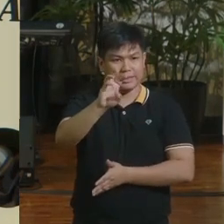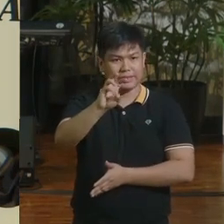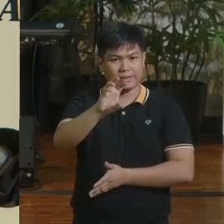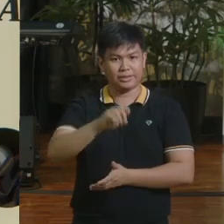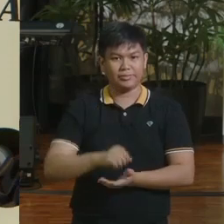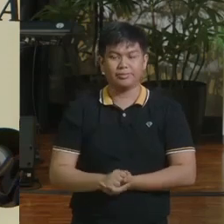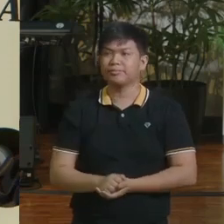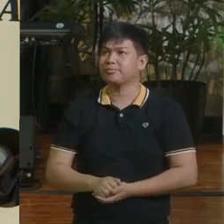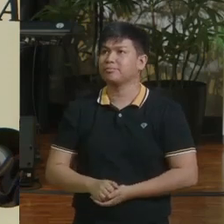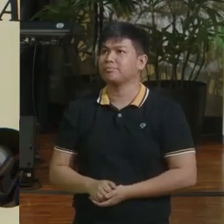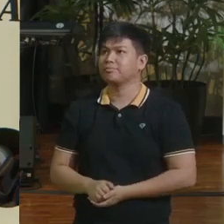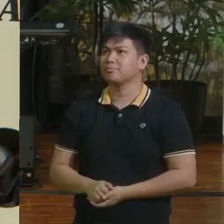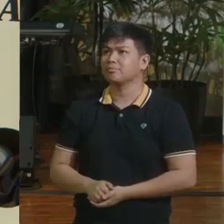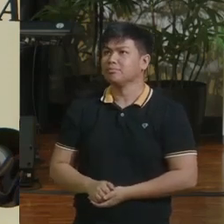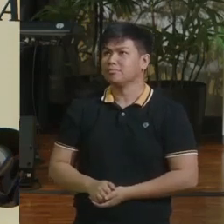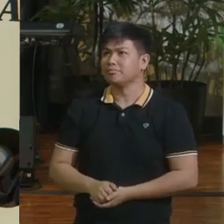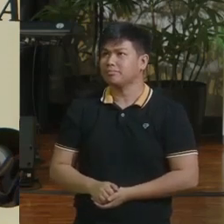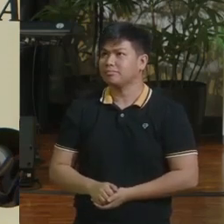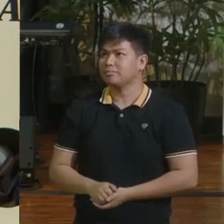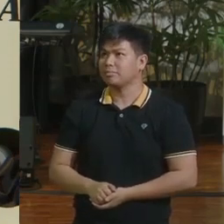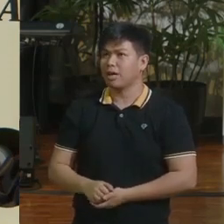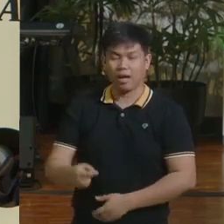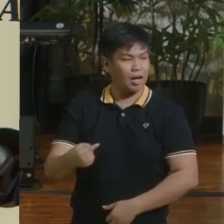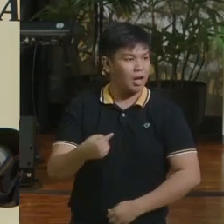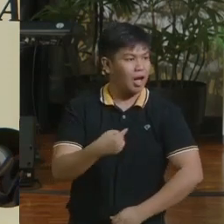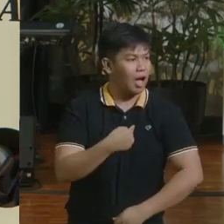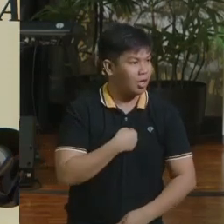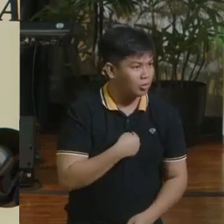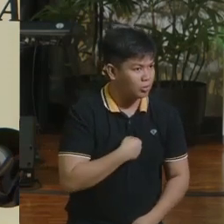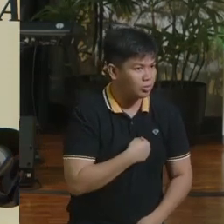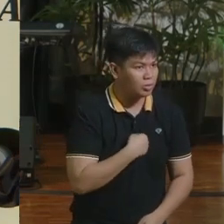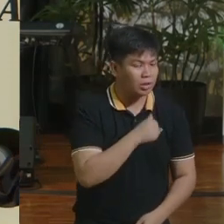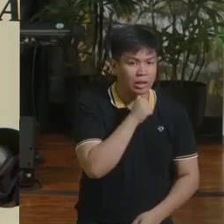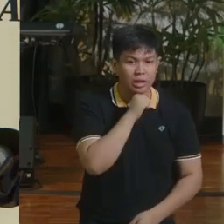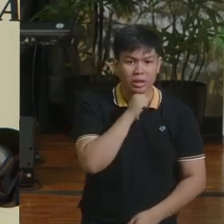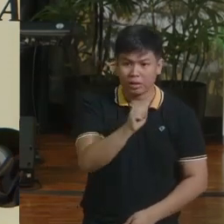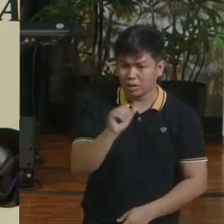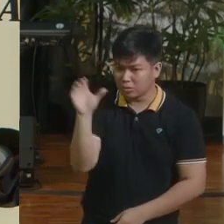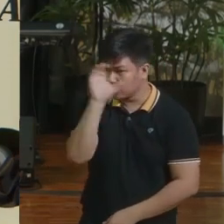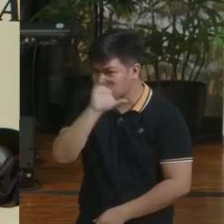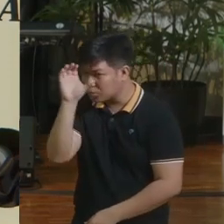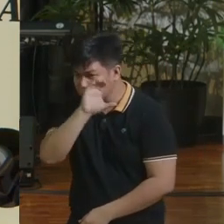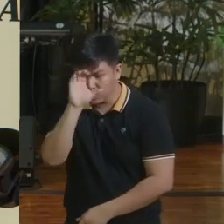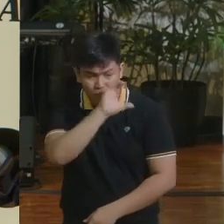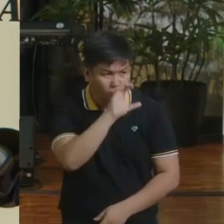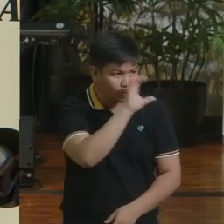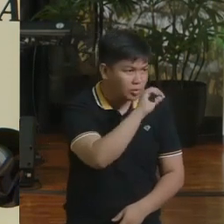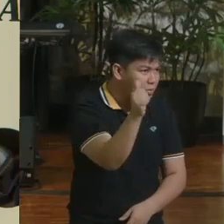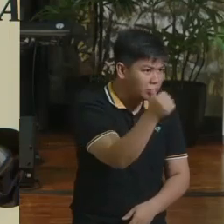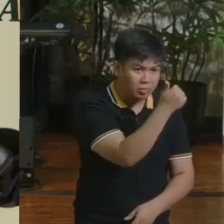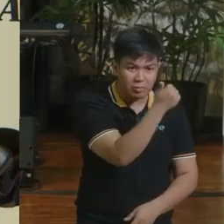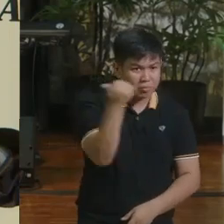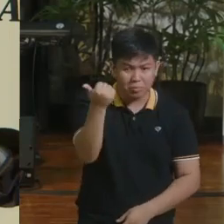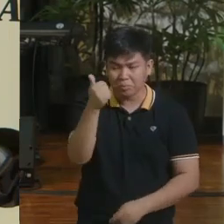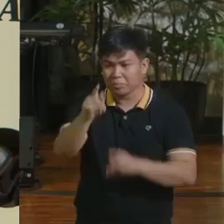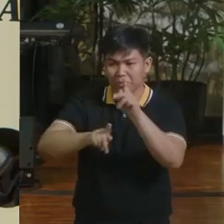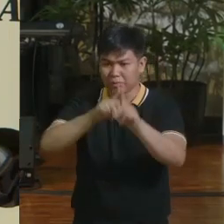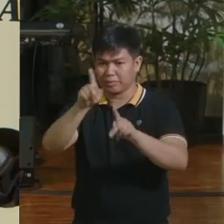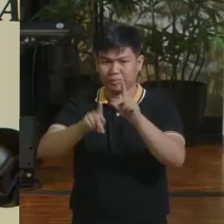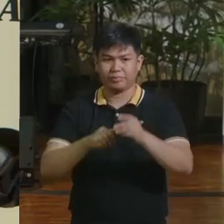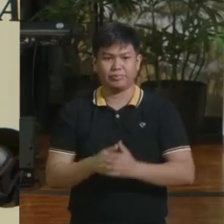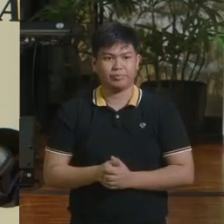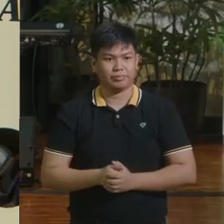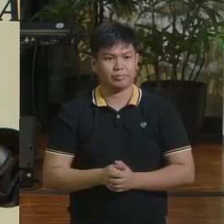upin natin mula doon. I did not immediately consult with anyone. Yung word na anyone,